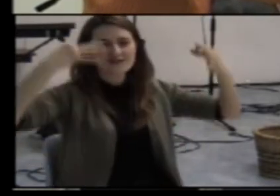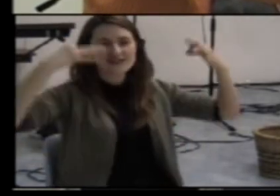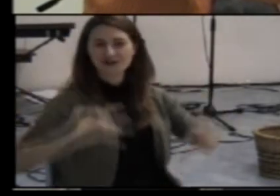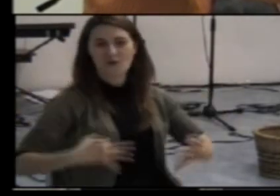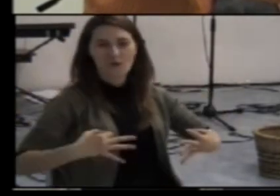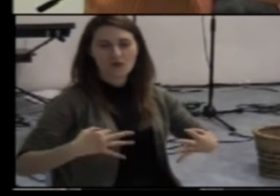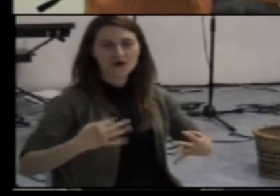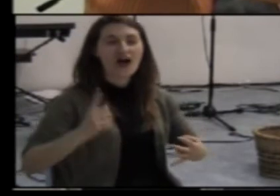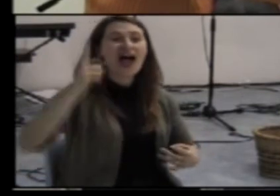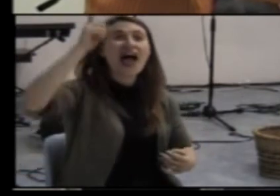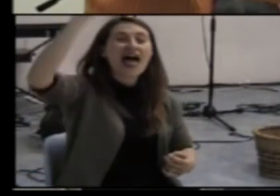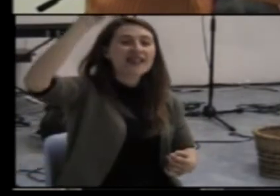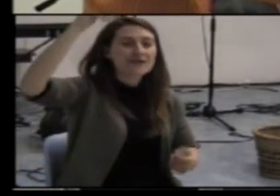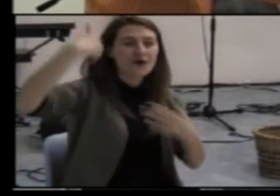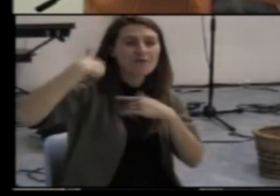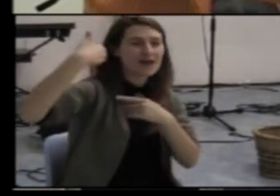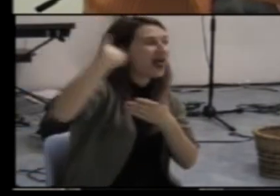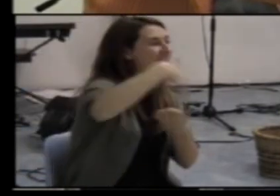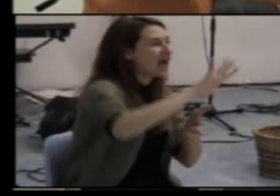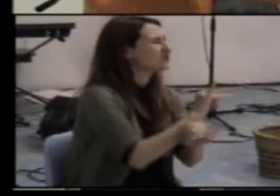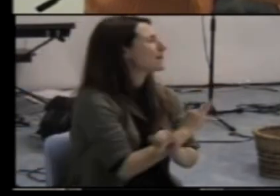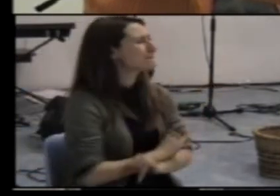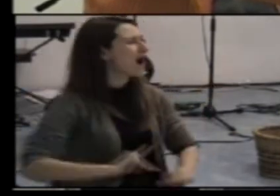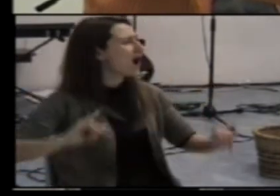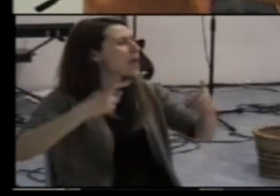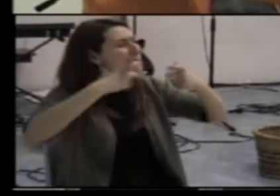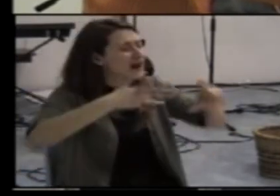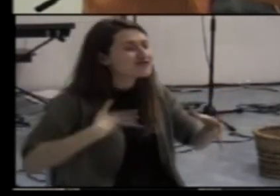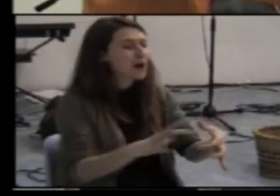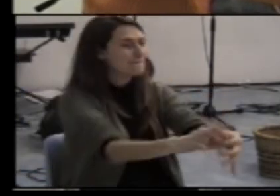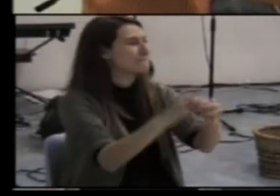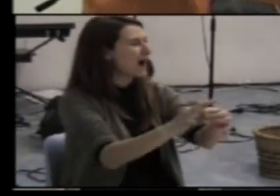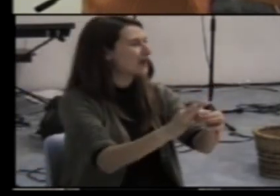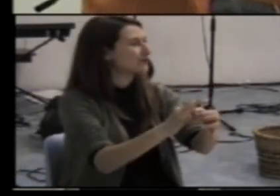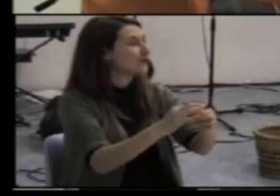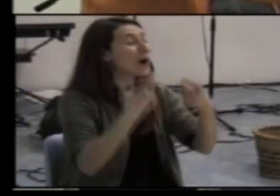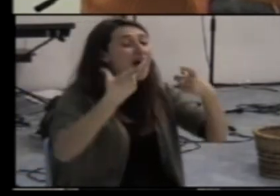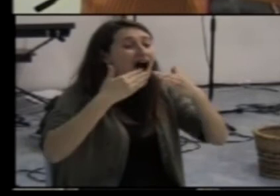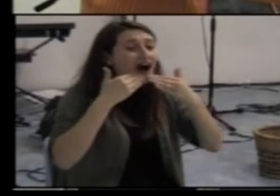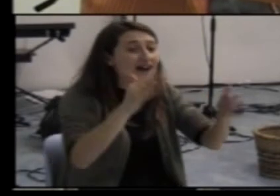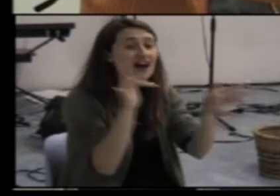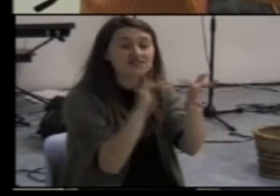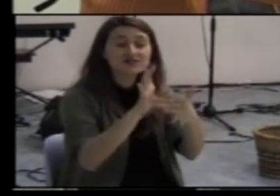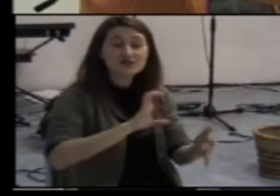Io non verrò mai meno al mio patto, perché mio amato figlio ha pagato il prezzo